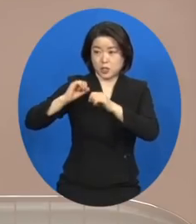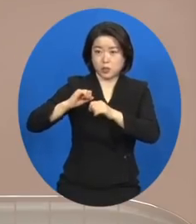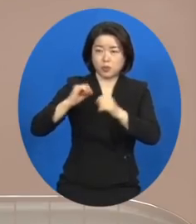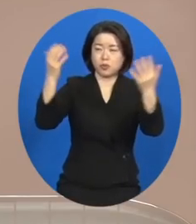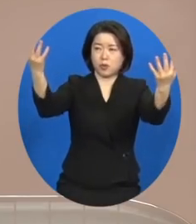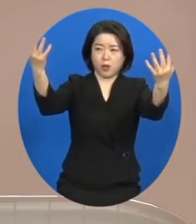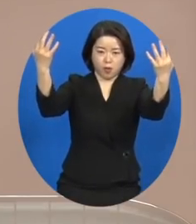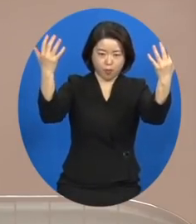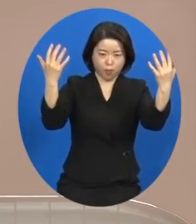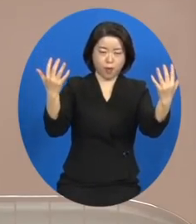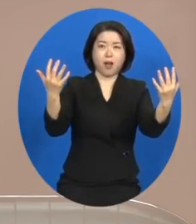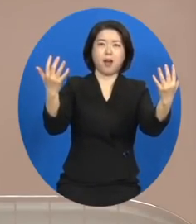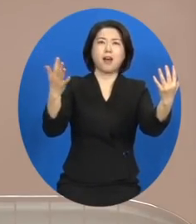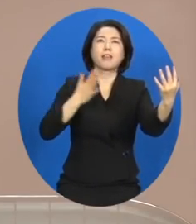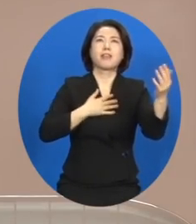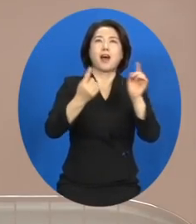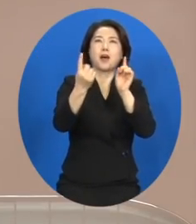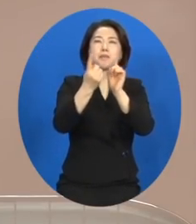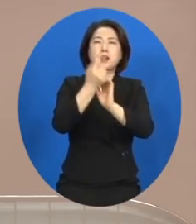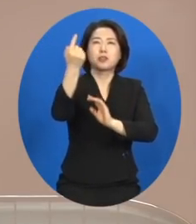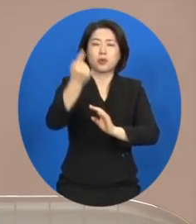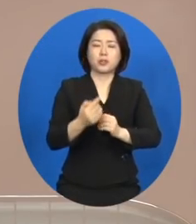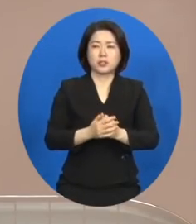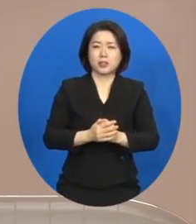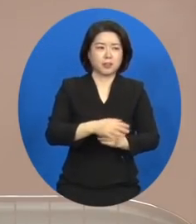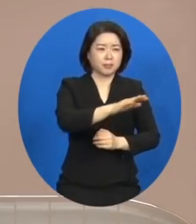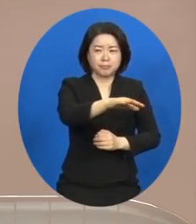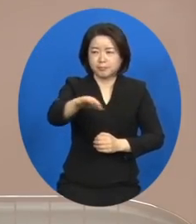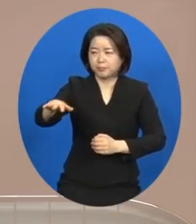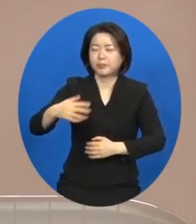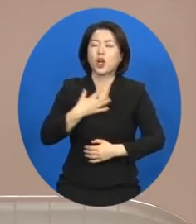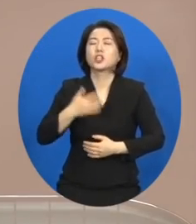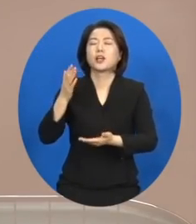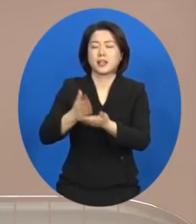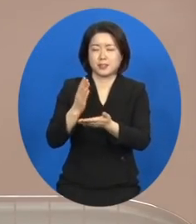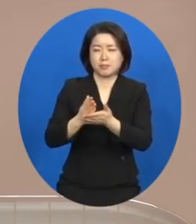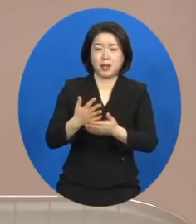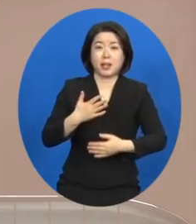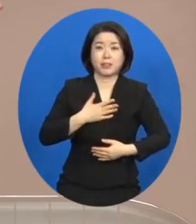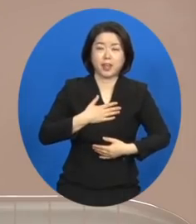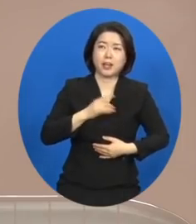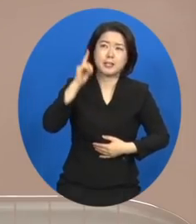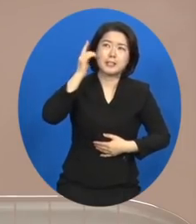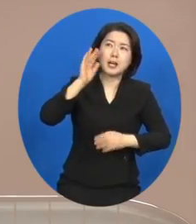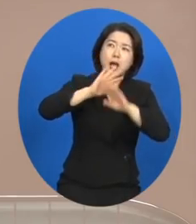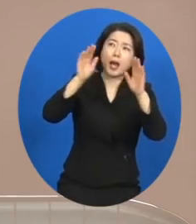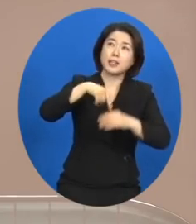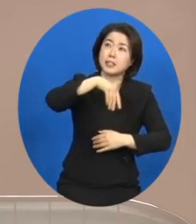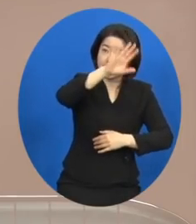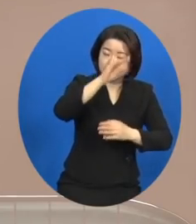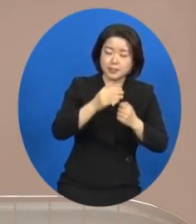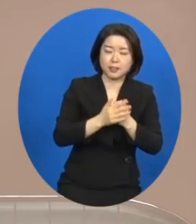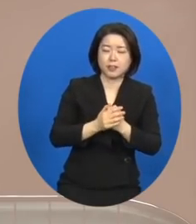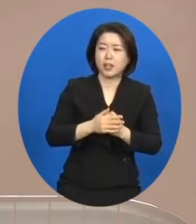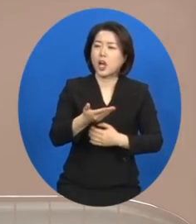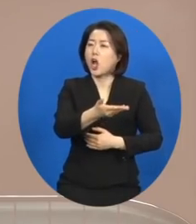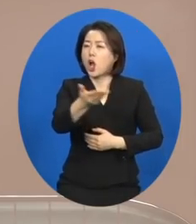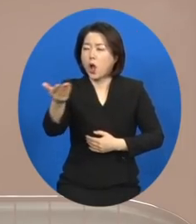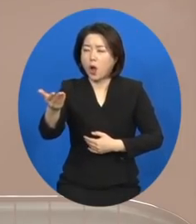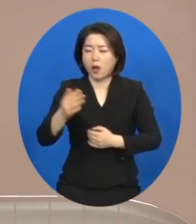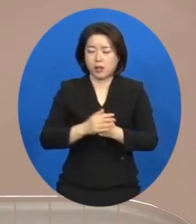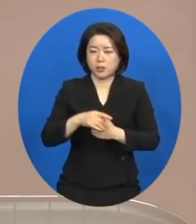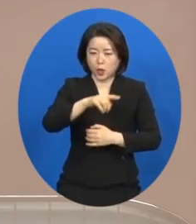여보 걱정하지 마. 내가 천국에 가서 당신과 자녀들을 위해서 오남매를 위해서 내가 기도할